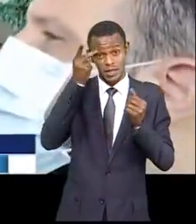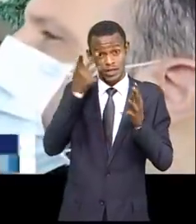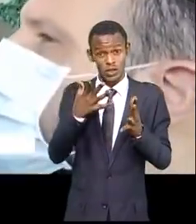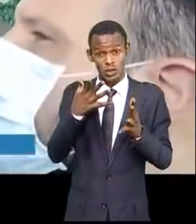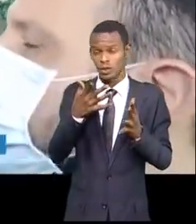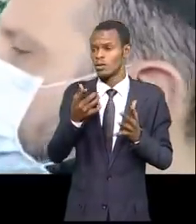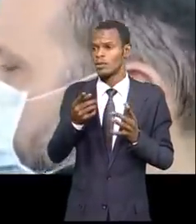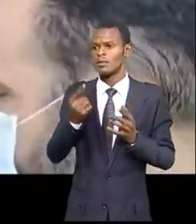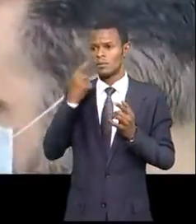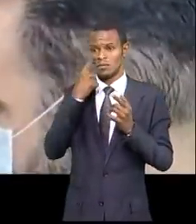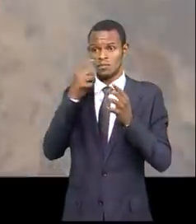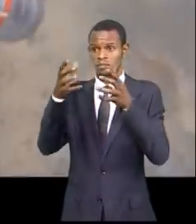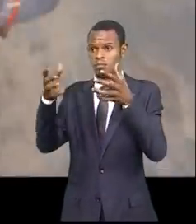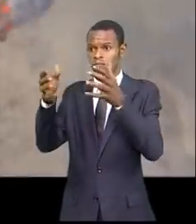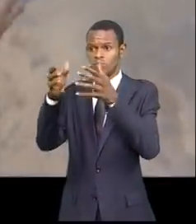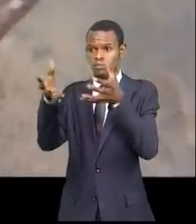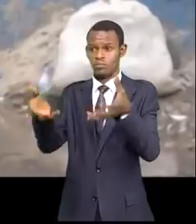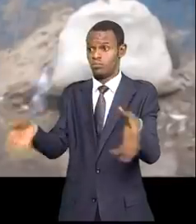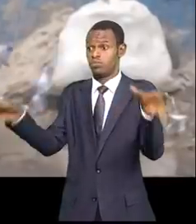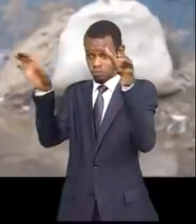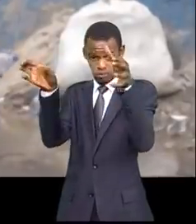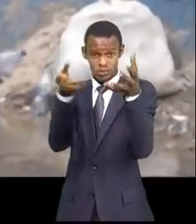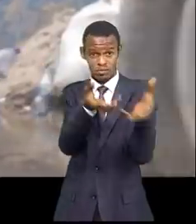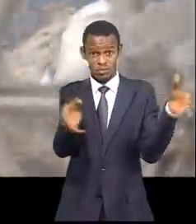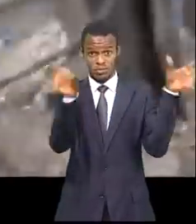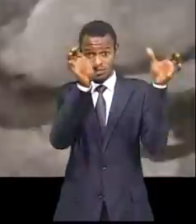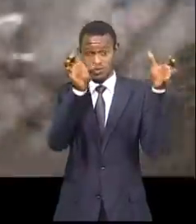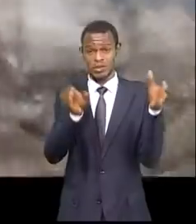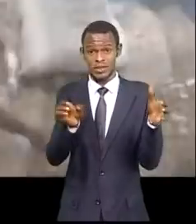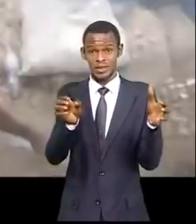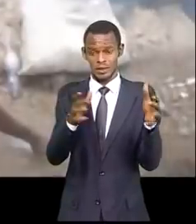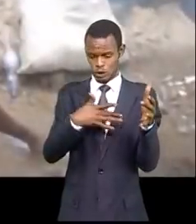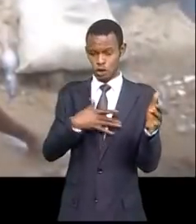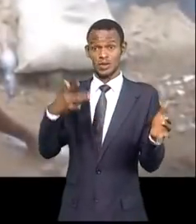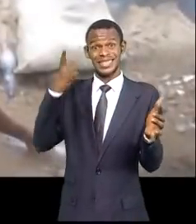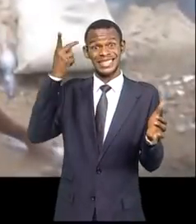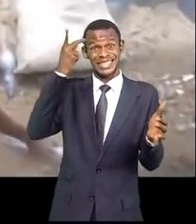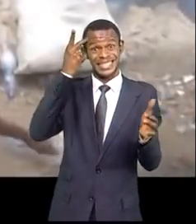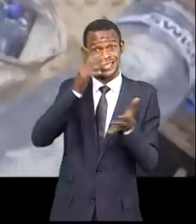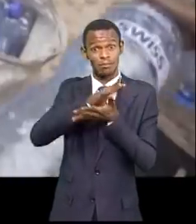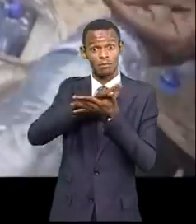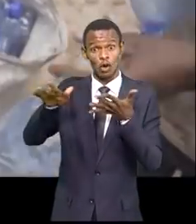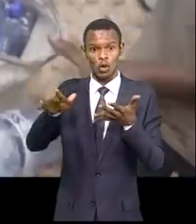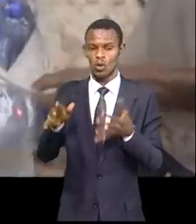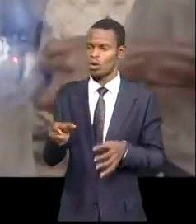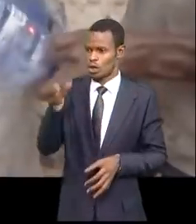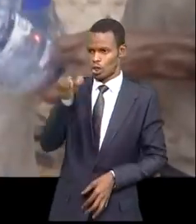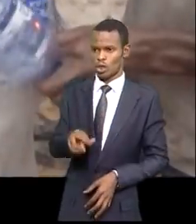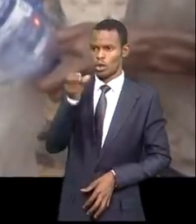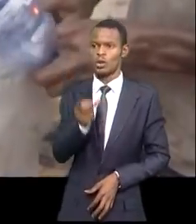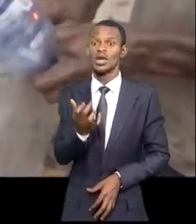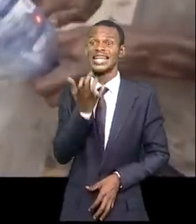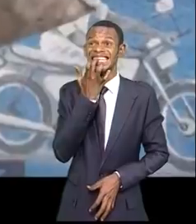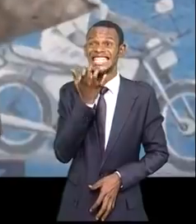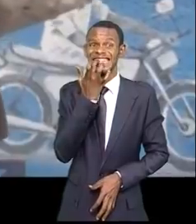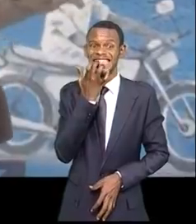qu'il contenait kindo petto et l'amener des marchandises c'est dominer le marché ces